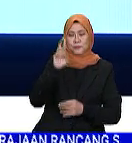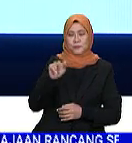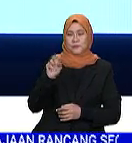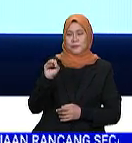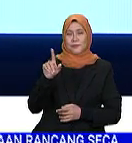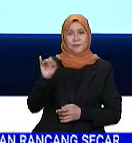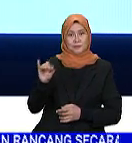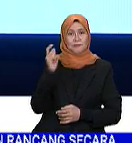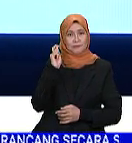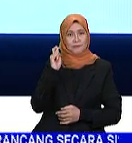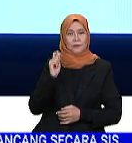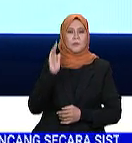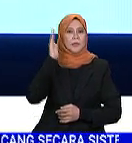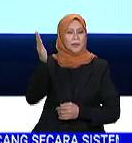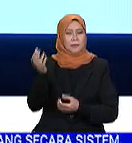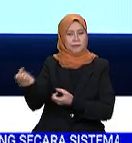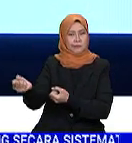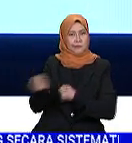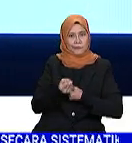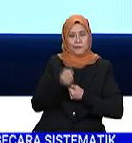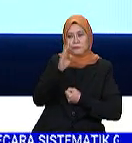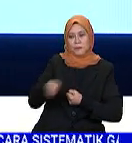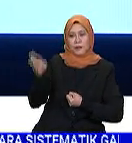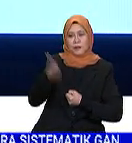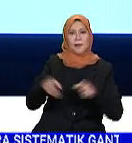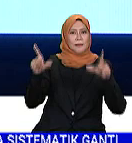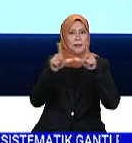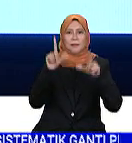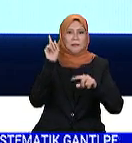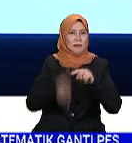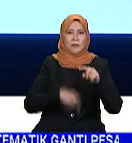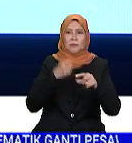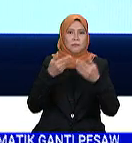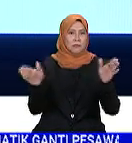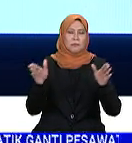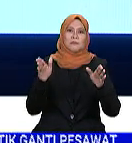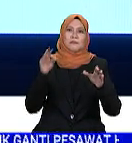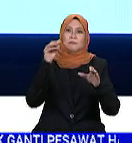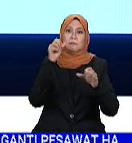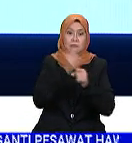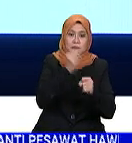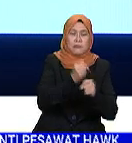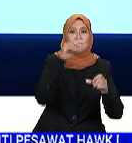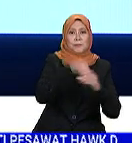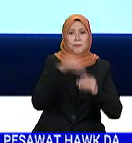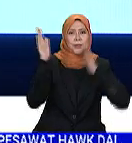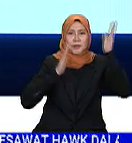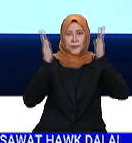akan kita tertarik pula desain tersebut untuk tidak boleh lagi berkiprah dalam negara kitab